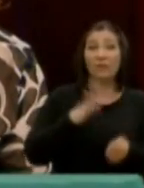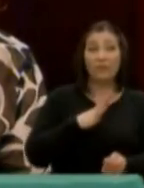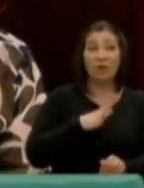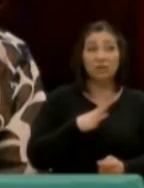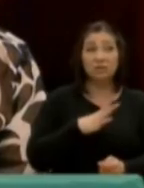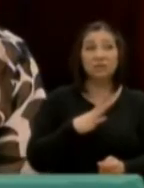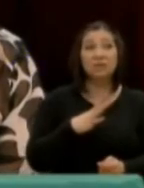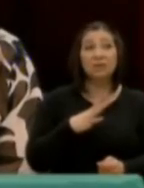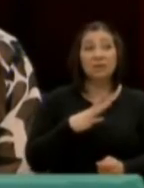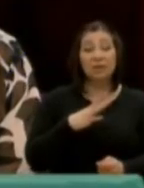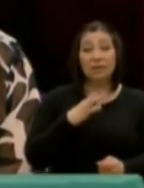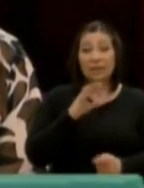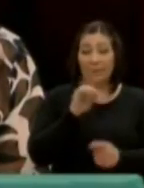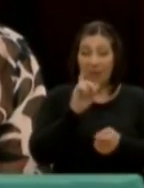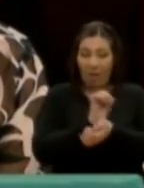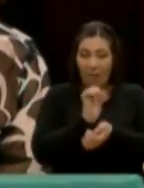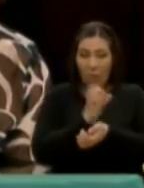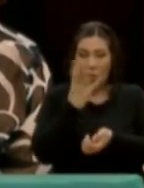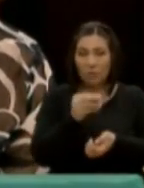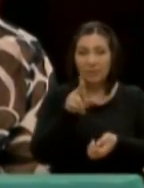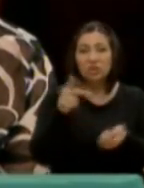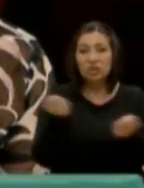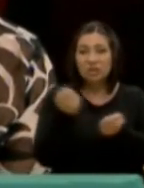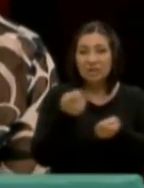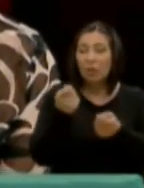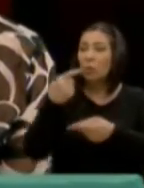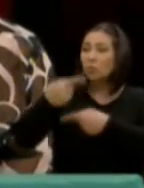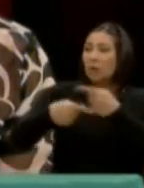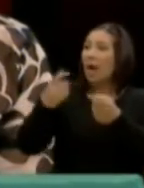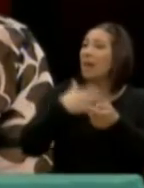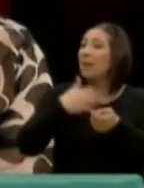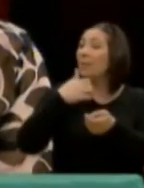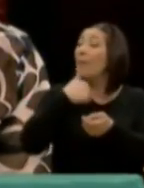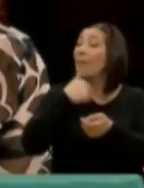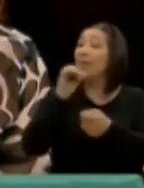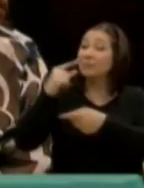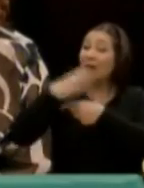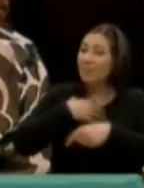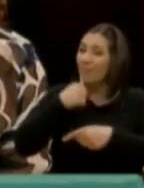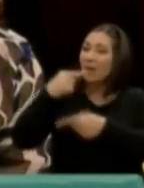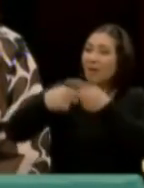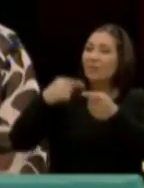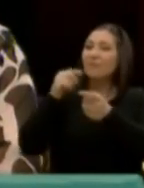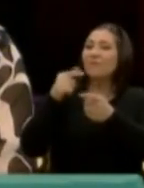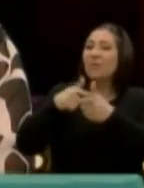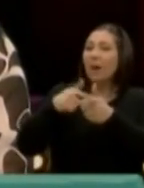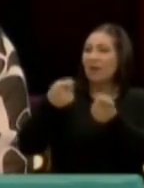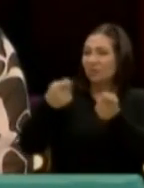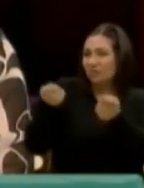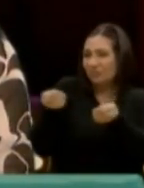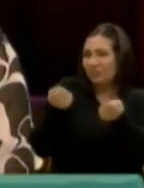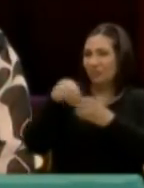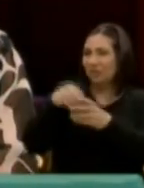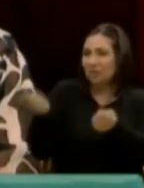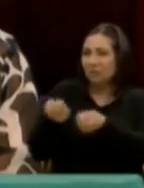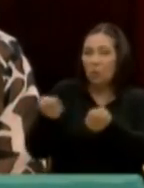aynen, sahip aile olduğu gibi, evet, çalışanlar da kuşaktan kuşağa hep aynı firmada çalışmışlar. O zaman tabii